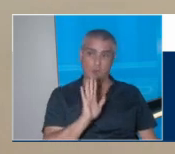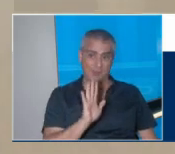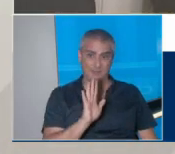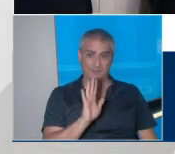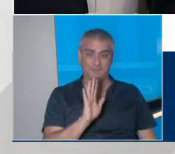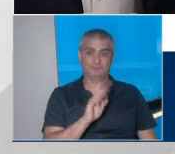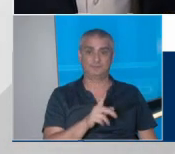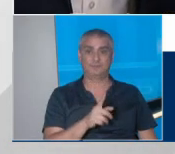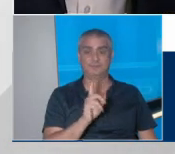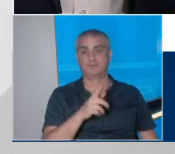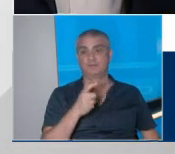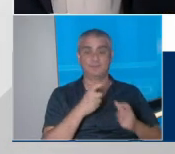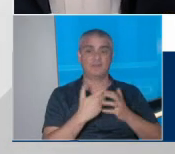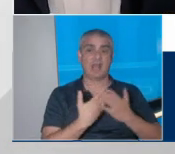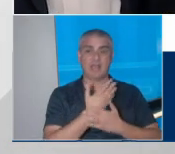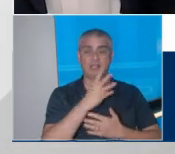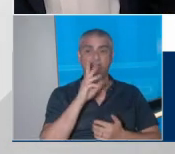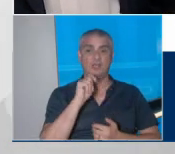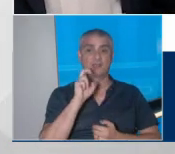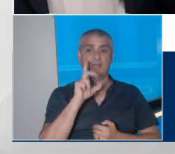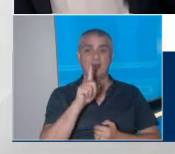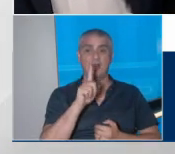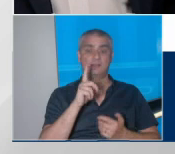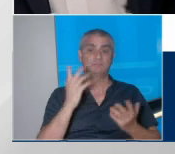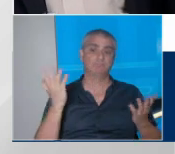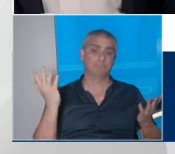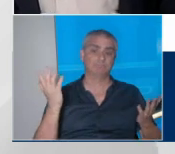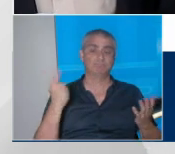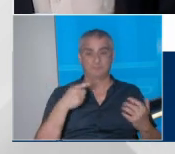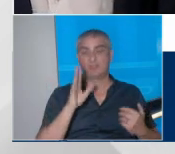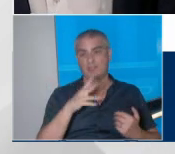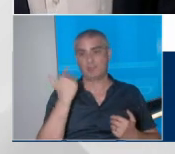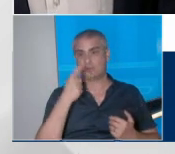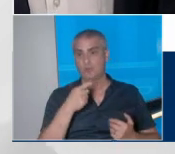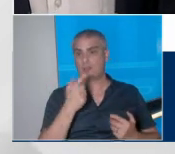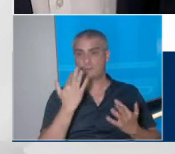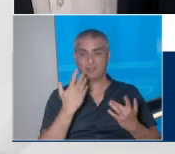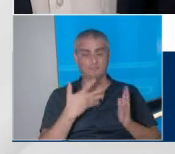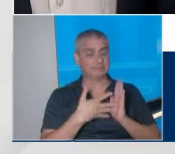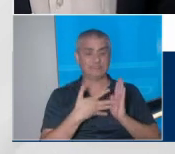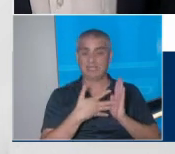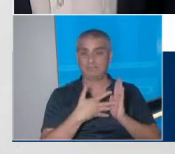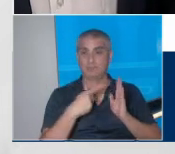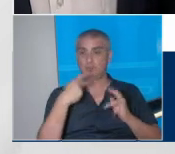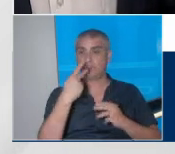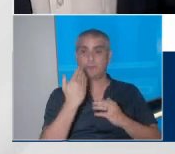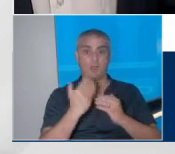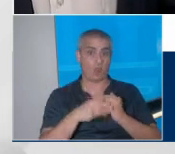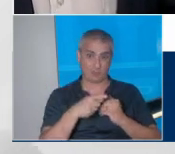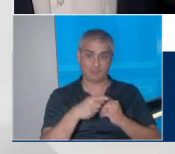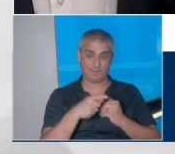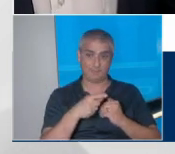כנראה. ובחדש קהל דווקא הם גם, היו להם כמה סקרים ביומיים